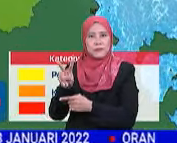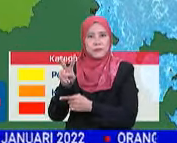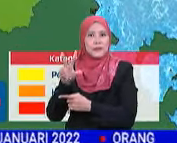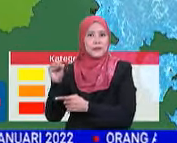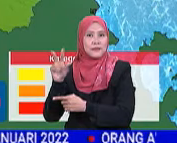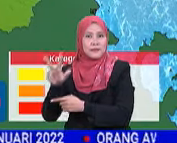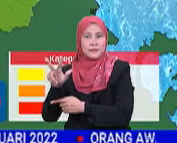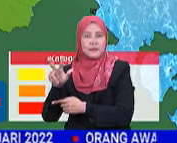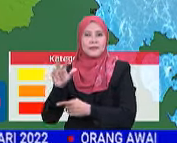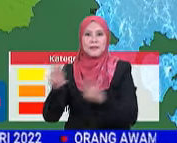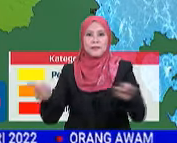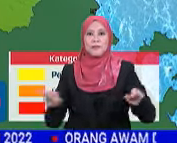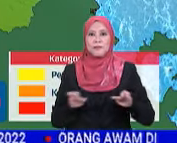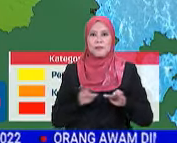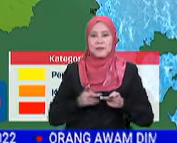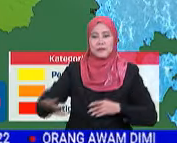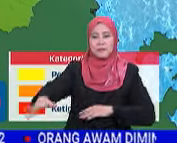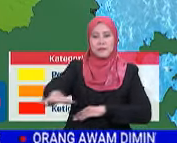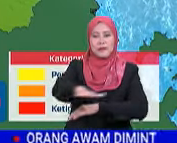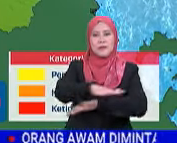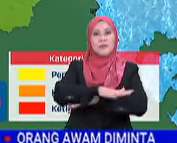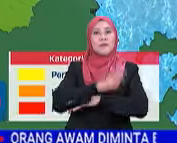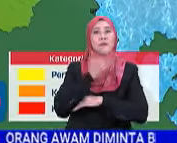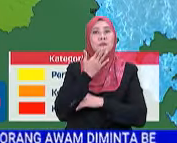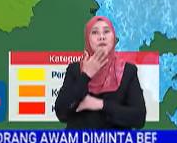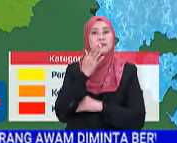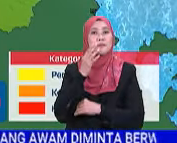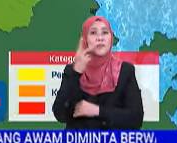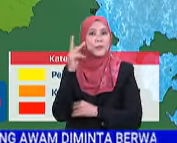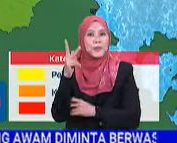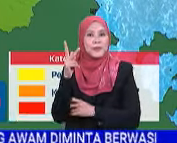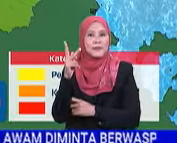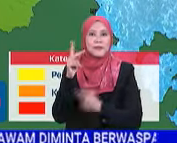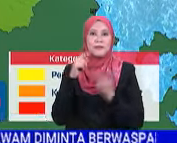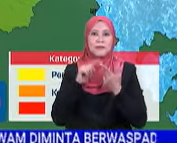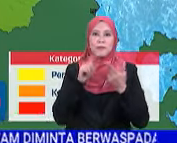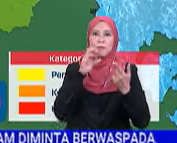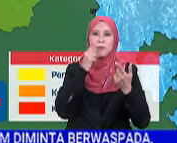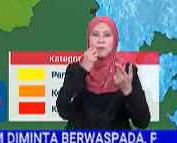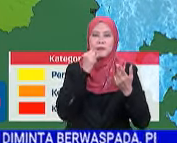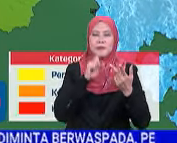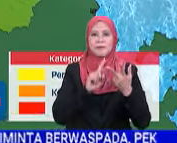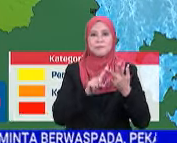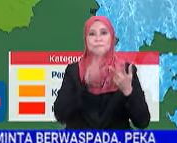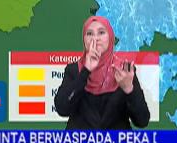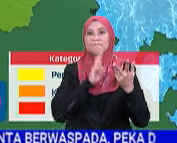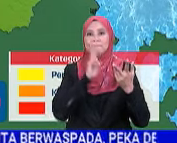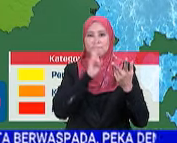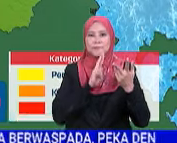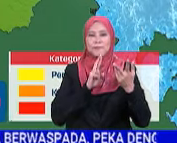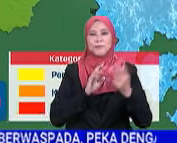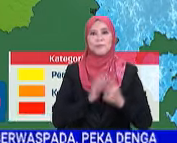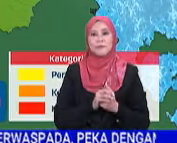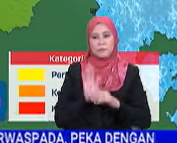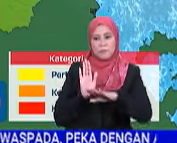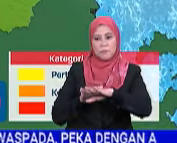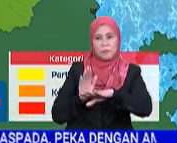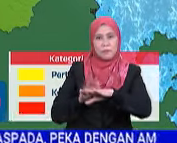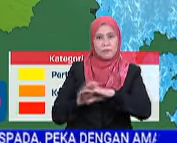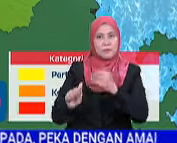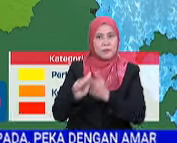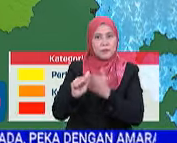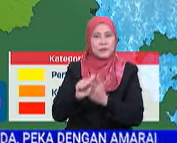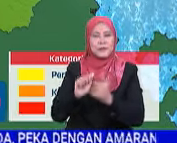bagi kawasan-kawasan perairan yang bertanda kuning, jingga dan juga merah. Amaran ini dijangka akan